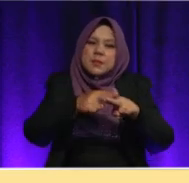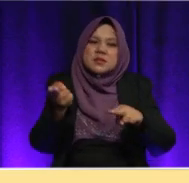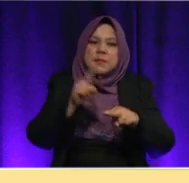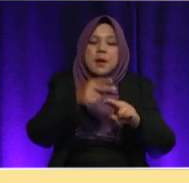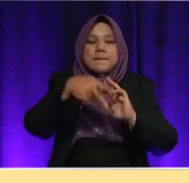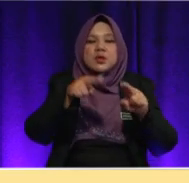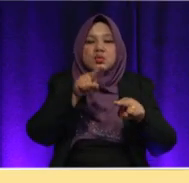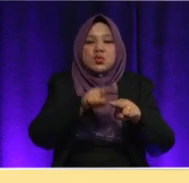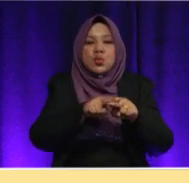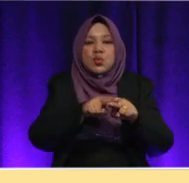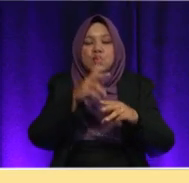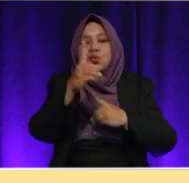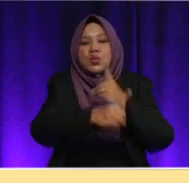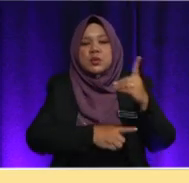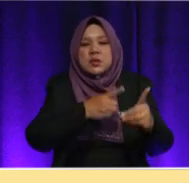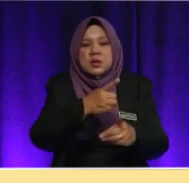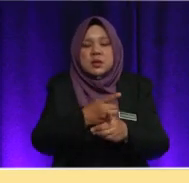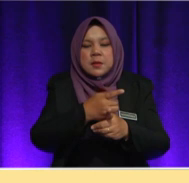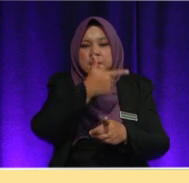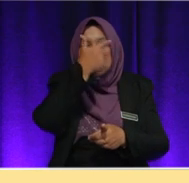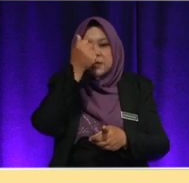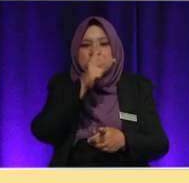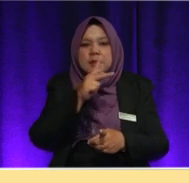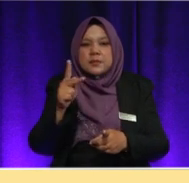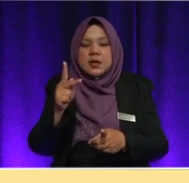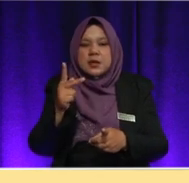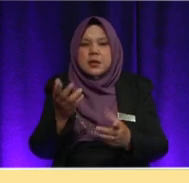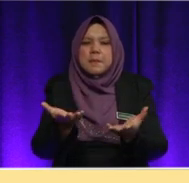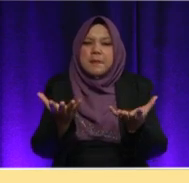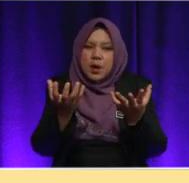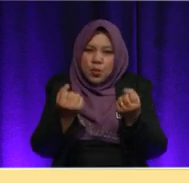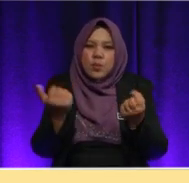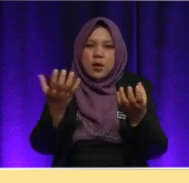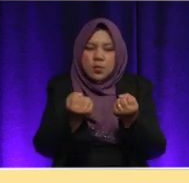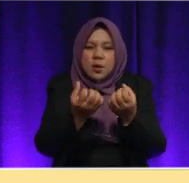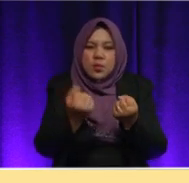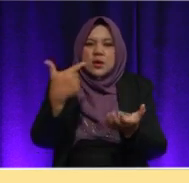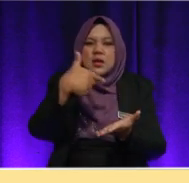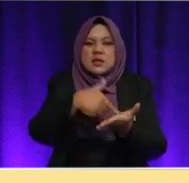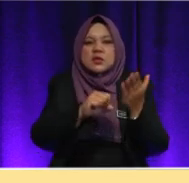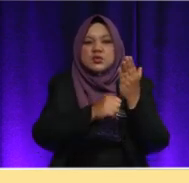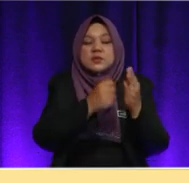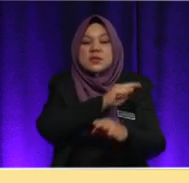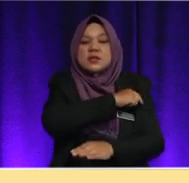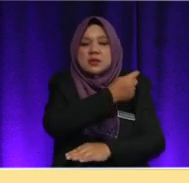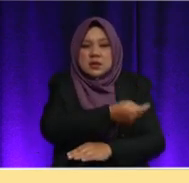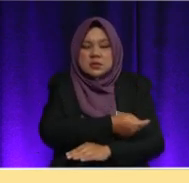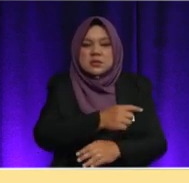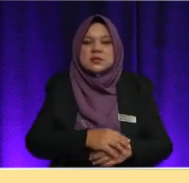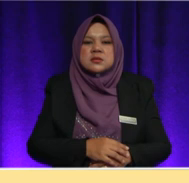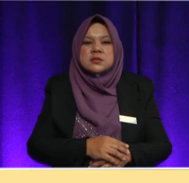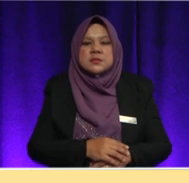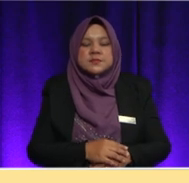terhadap bekal langsung tenaga bertambah keadaan ini akan memberikan tekanan kepada sektor tenaga sesudah negara dalam memenuhi